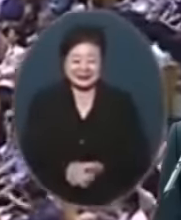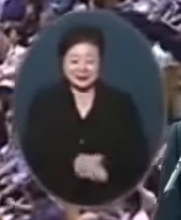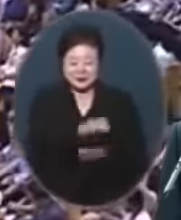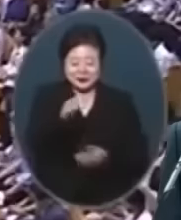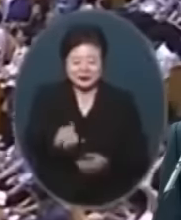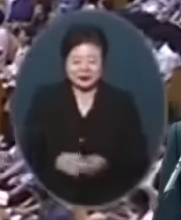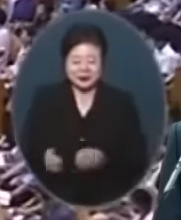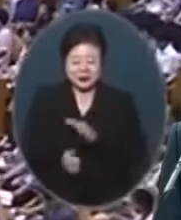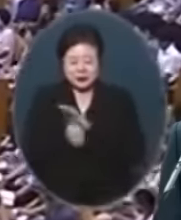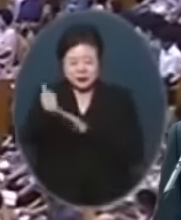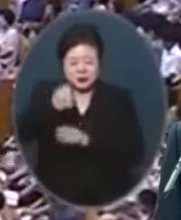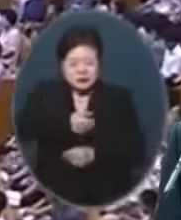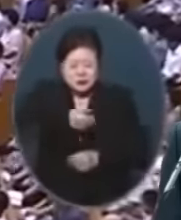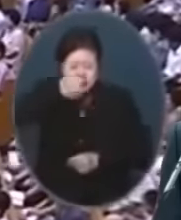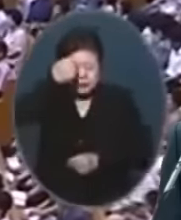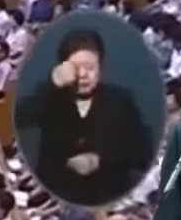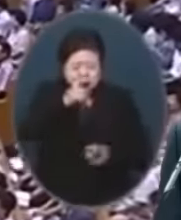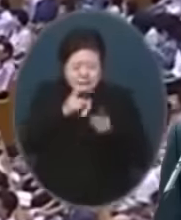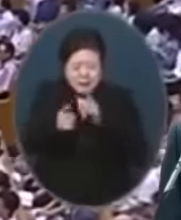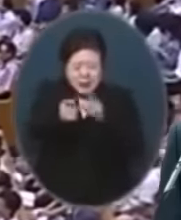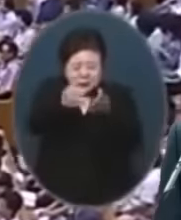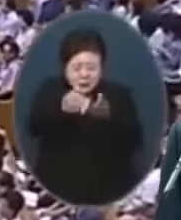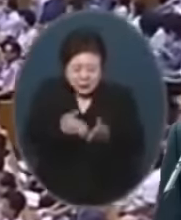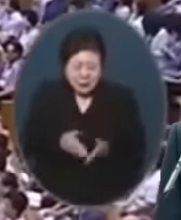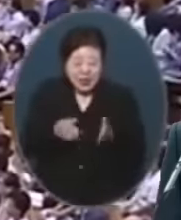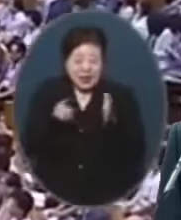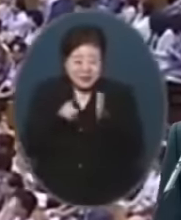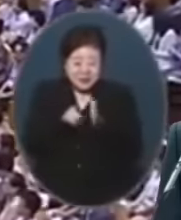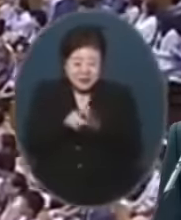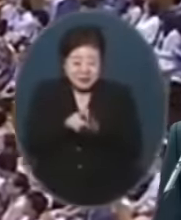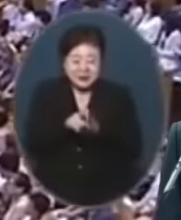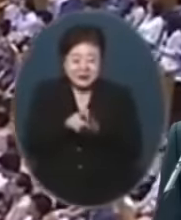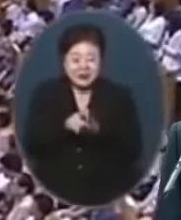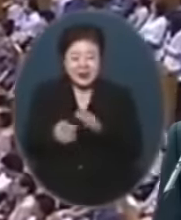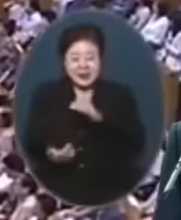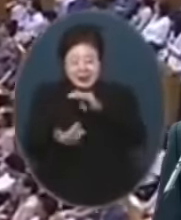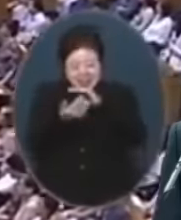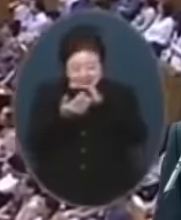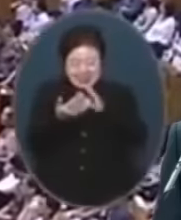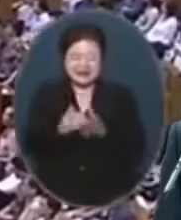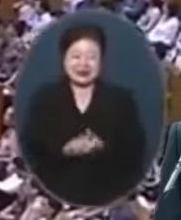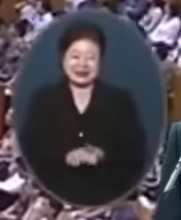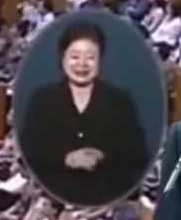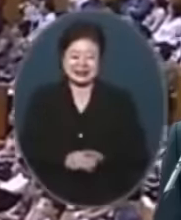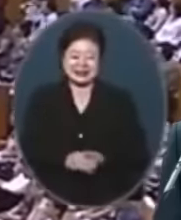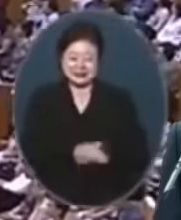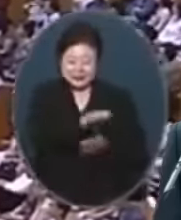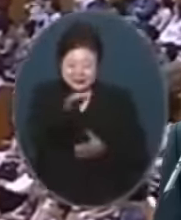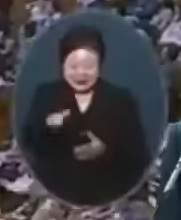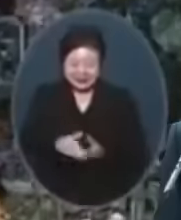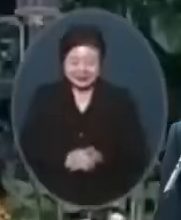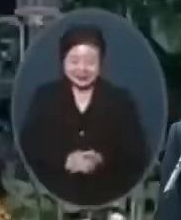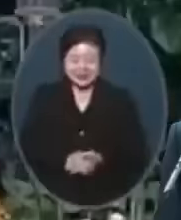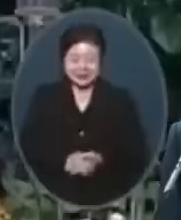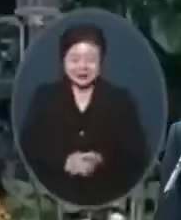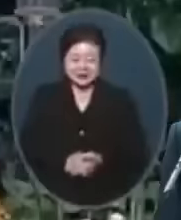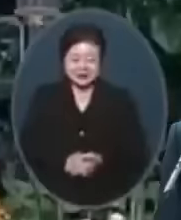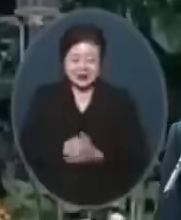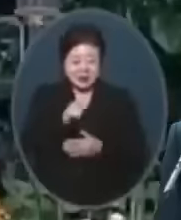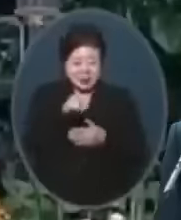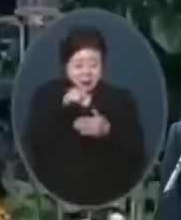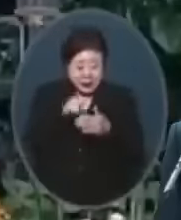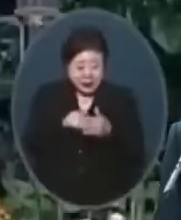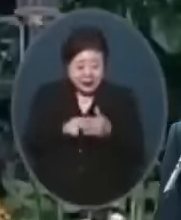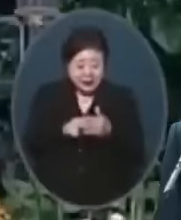우리는 소원하는 꿈을 말씀을 통해서 믿음으로 이루어야 하는 것입니다. 우리가